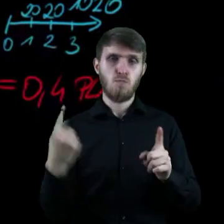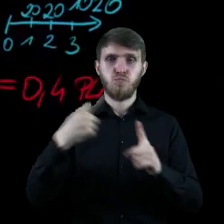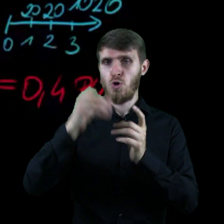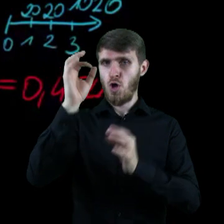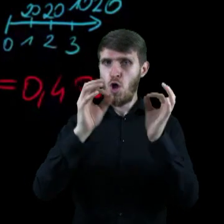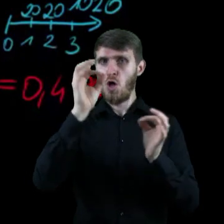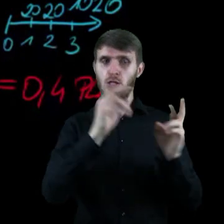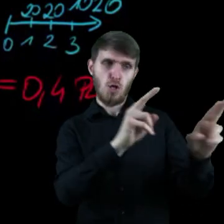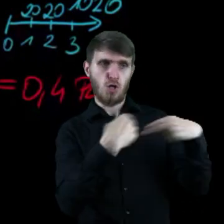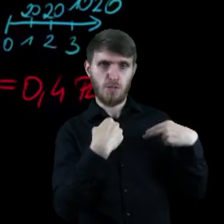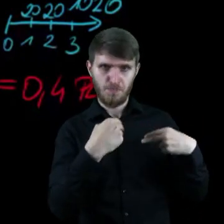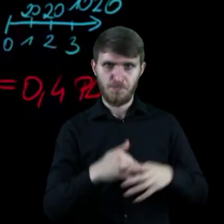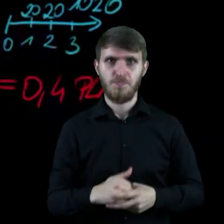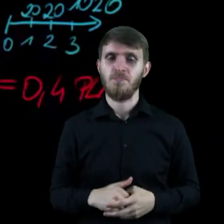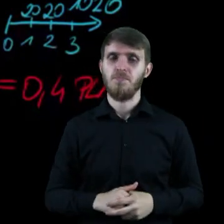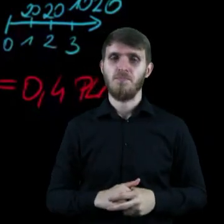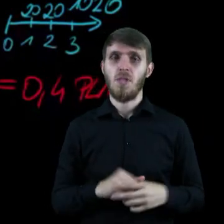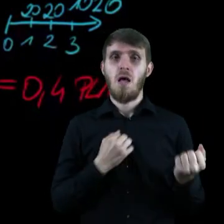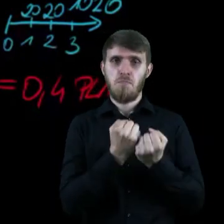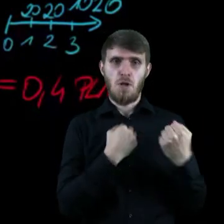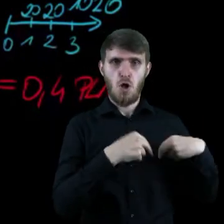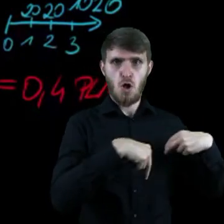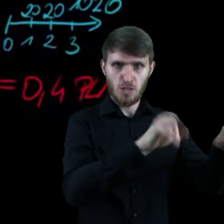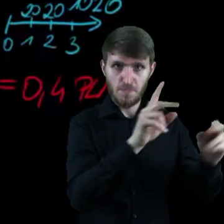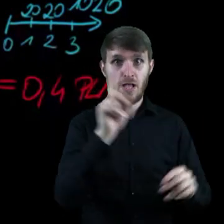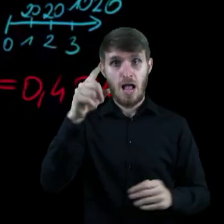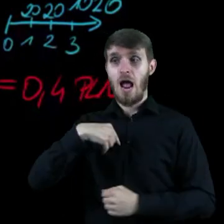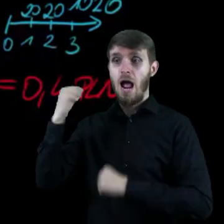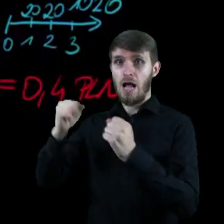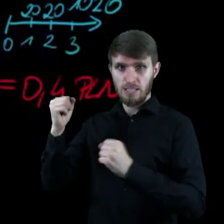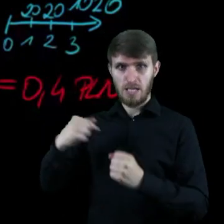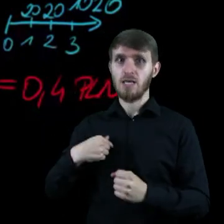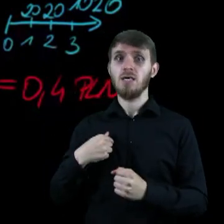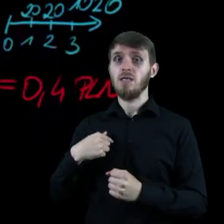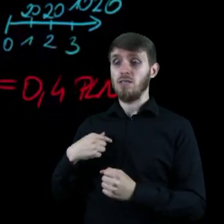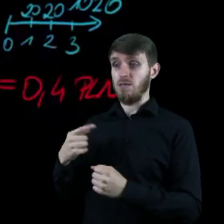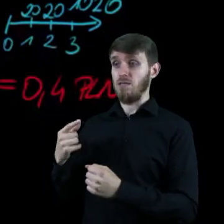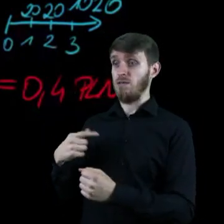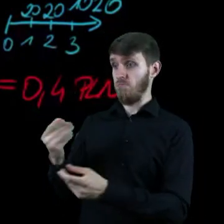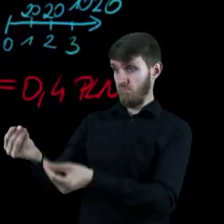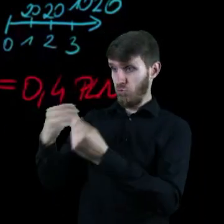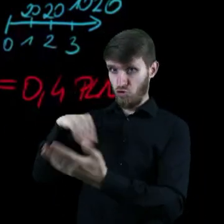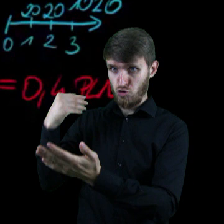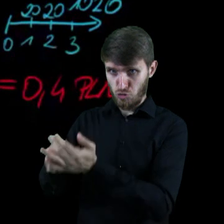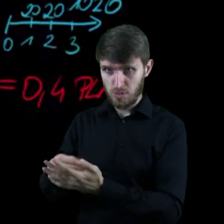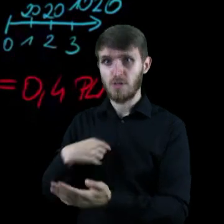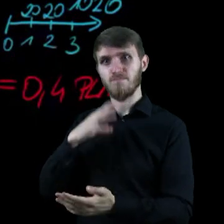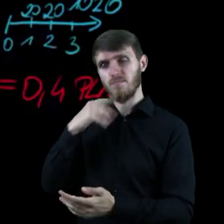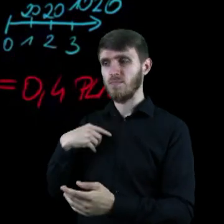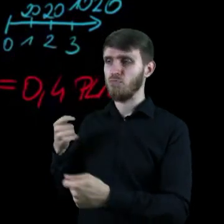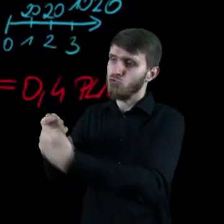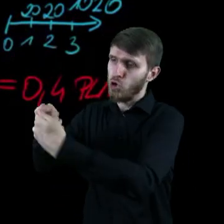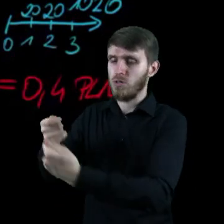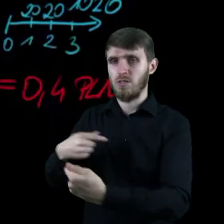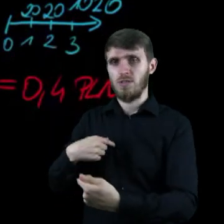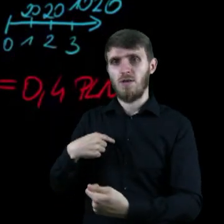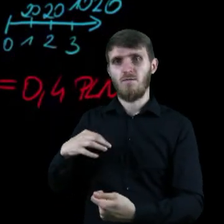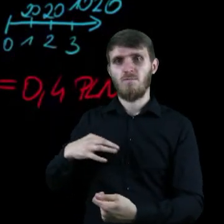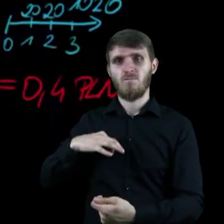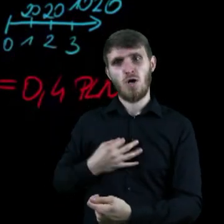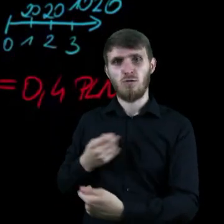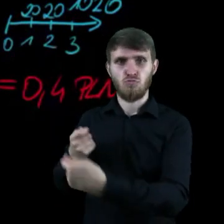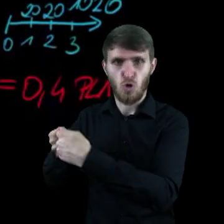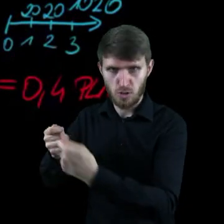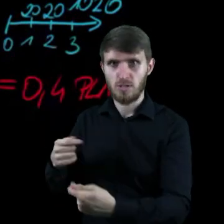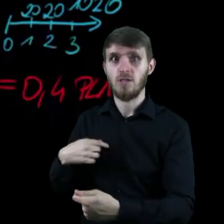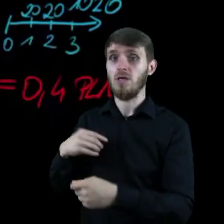pieniądze z określonymi odsetkami. Jeżeli jednak jestem właścicielem akcji, staję się współwłaścicielem